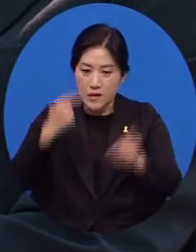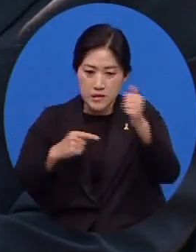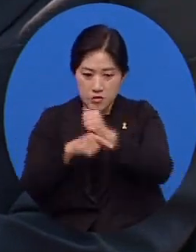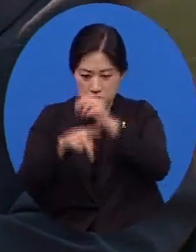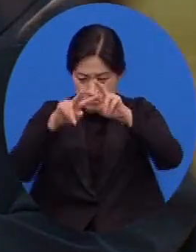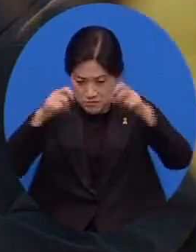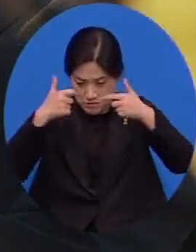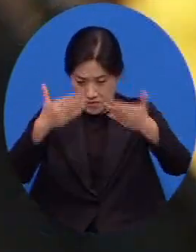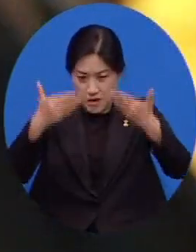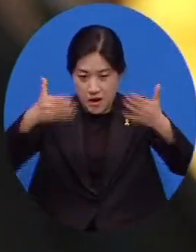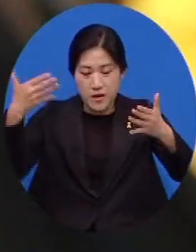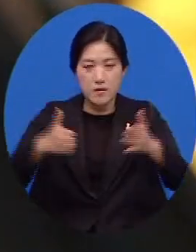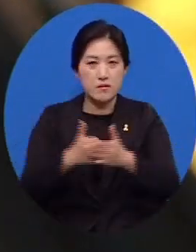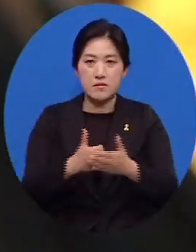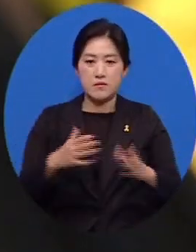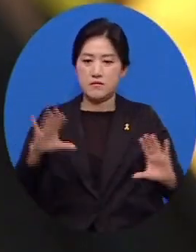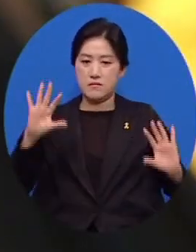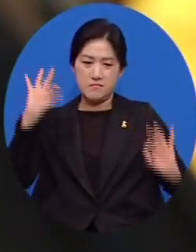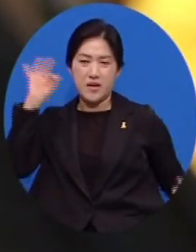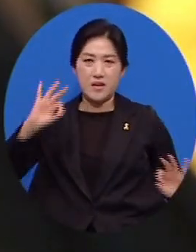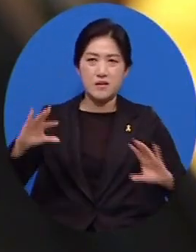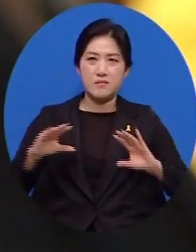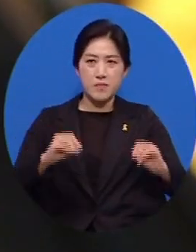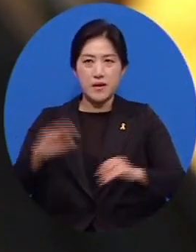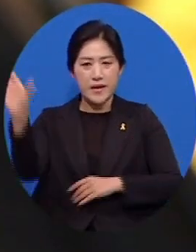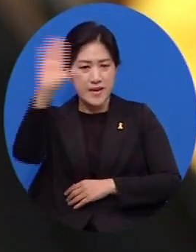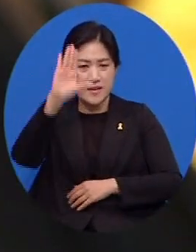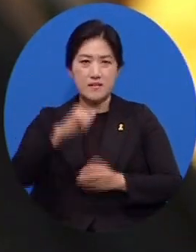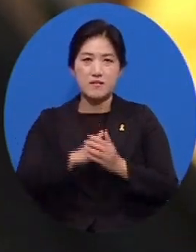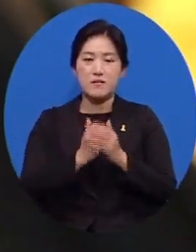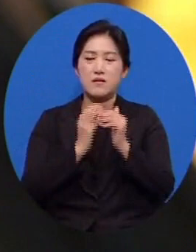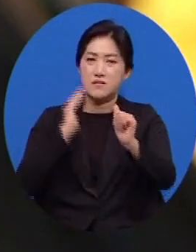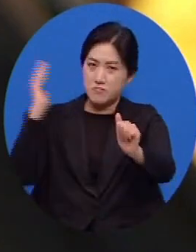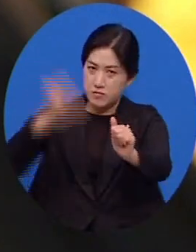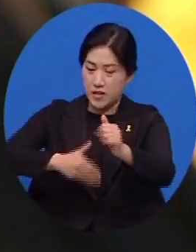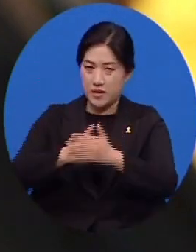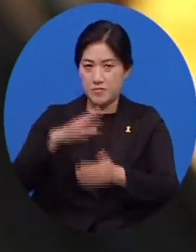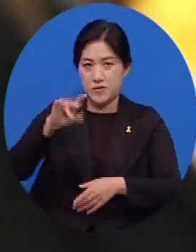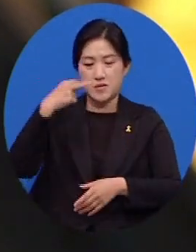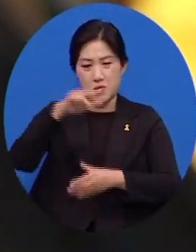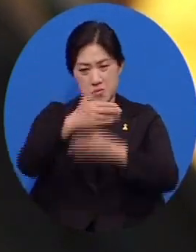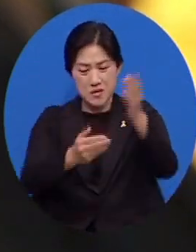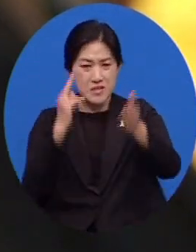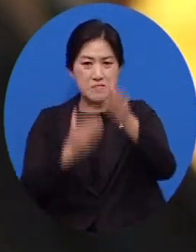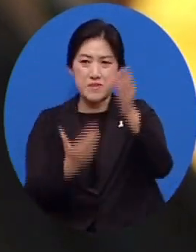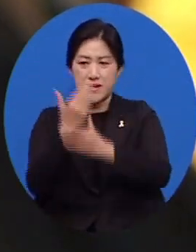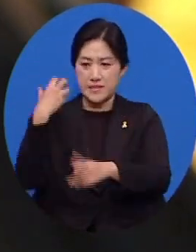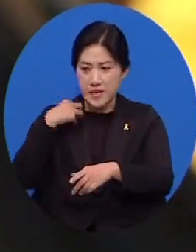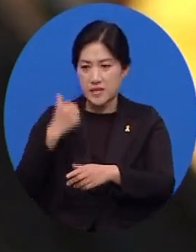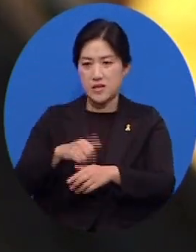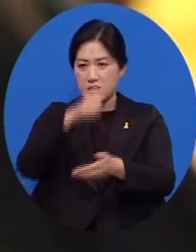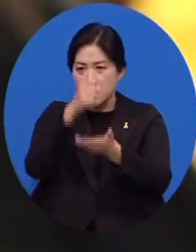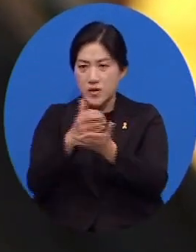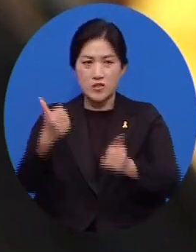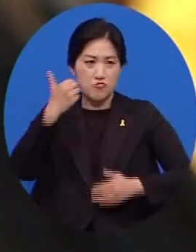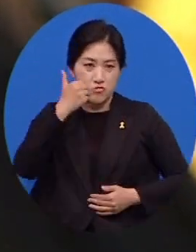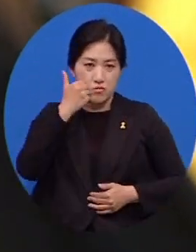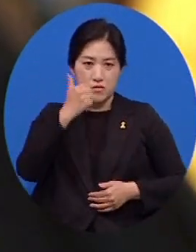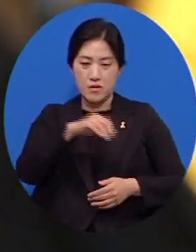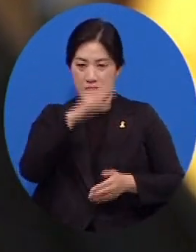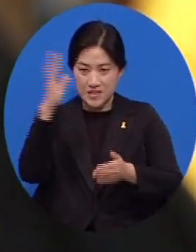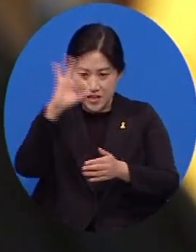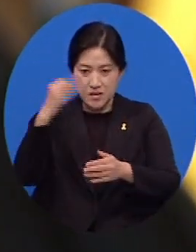수가 없습니다. 부탁드립니다. 먼저 세월호 참사의 책임자와 범인들을 제대로 처벌할 수